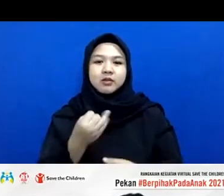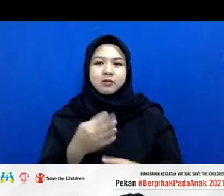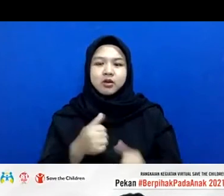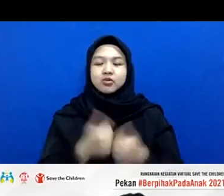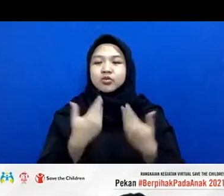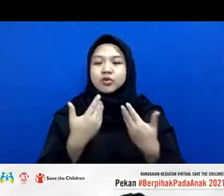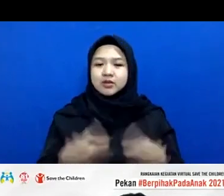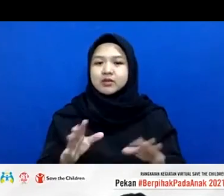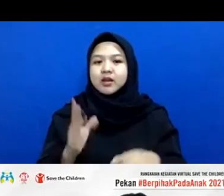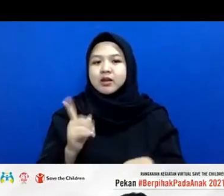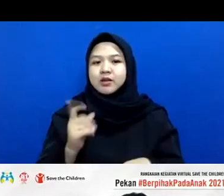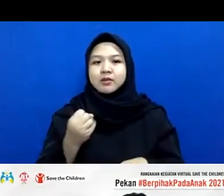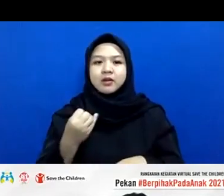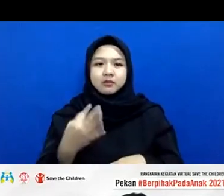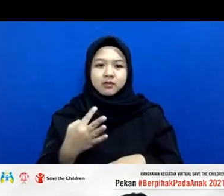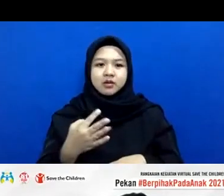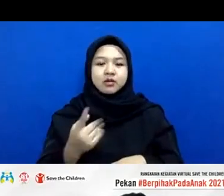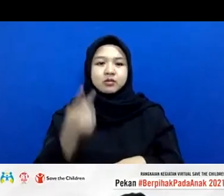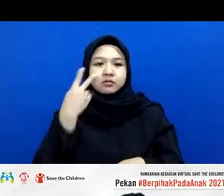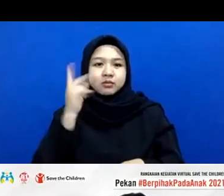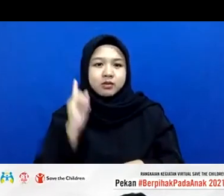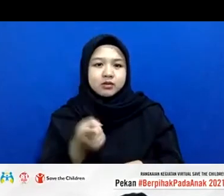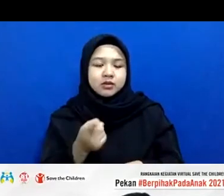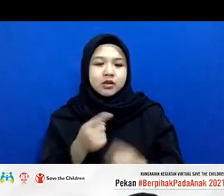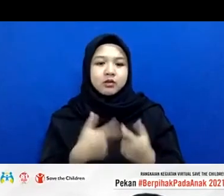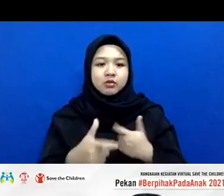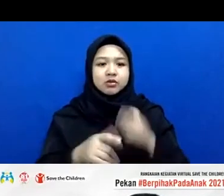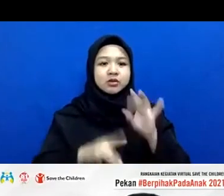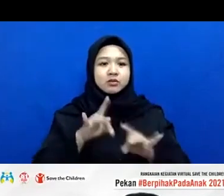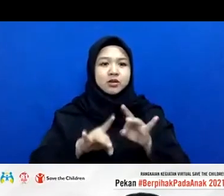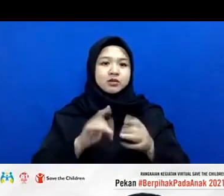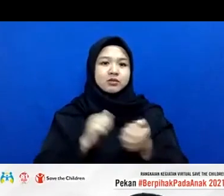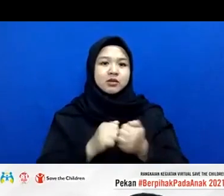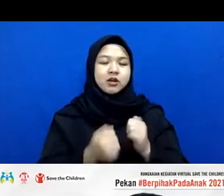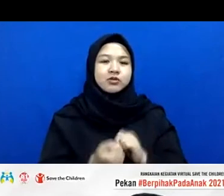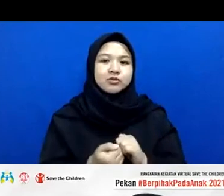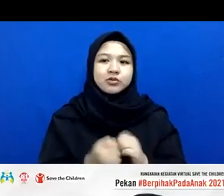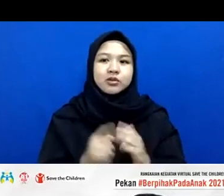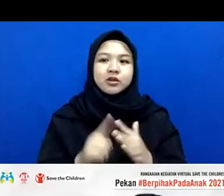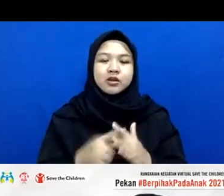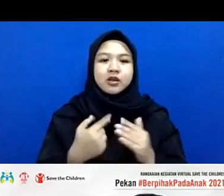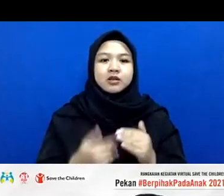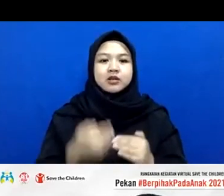selesai ditangani itu ada berapa. Itu memastikan bahwa proses manajemen kasus mulai dari tahapan